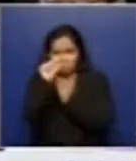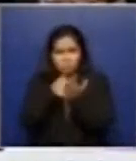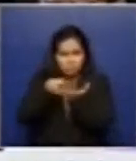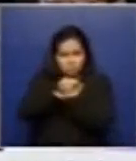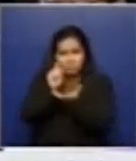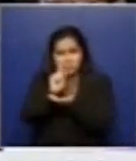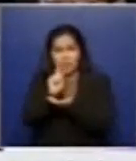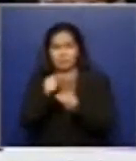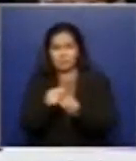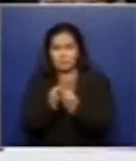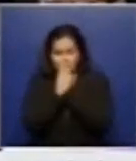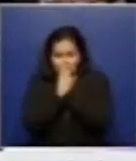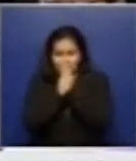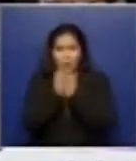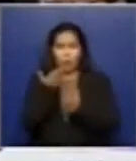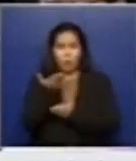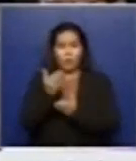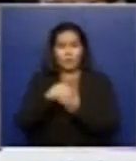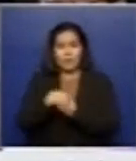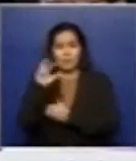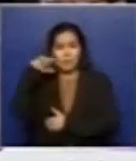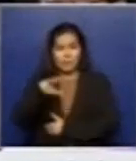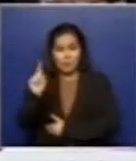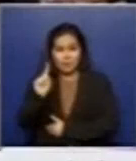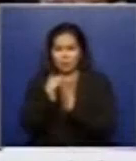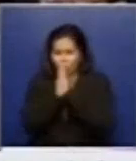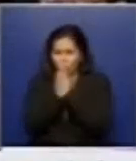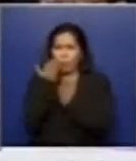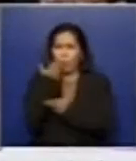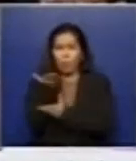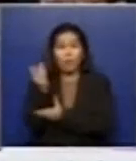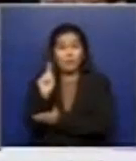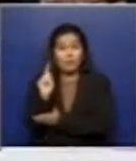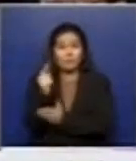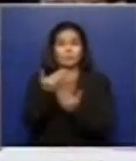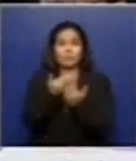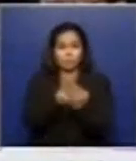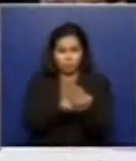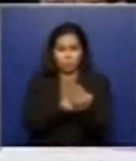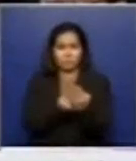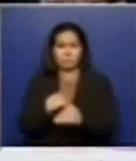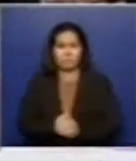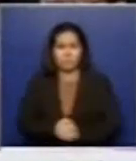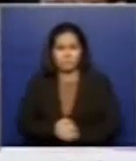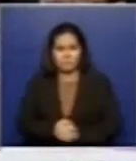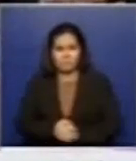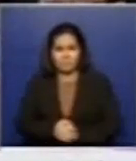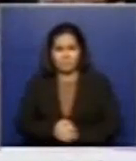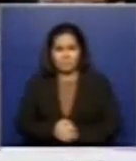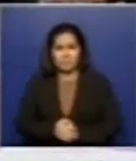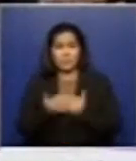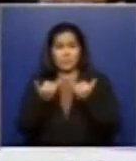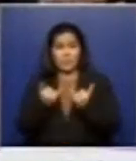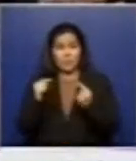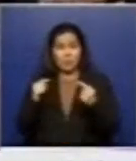ไปหมดต้นตะเคียนที่ไหนกูไปไหว้พญานาคที่ไหนกูไปขออะไรขอหวยครับวันนี้นี่นิว